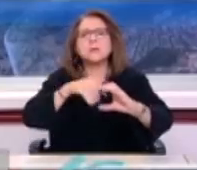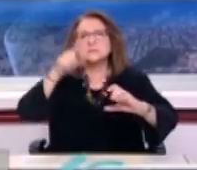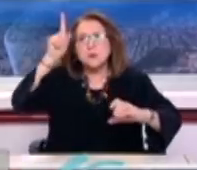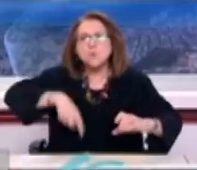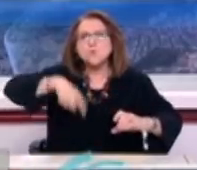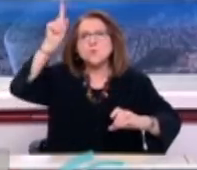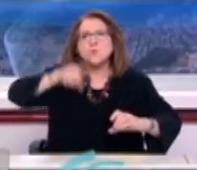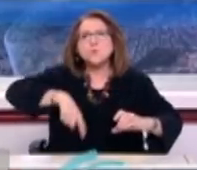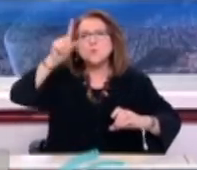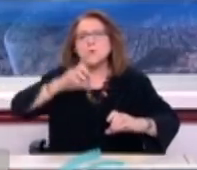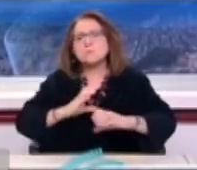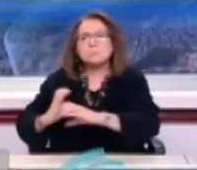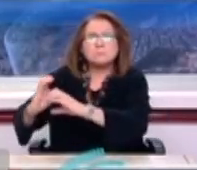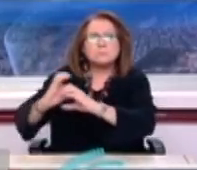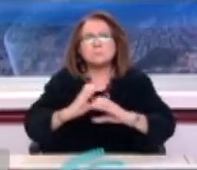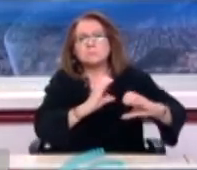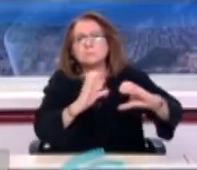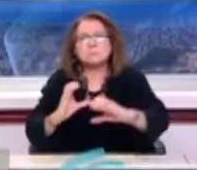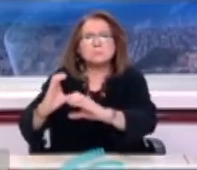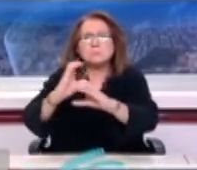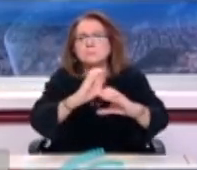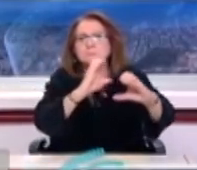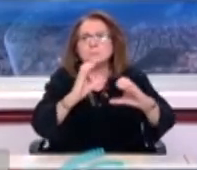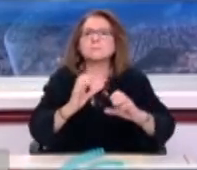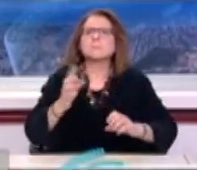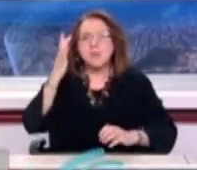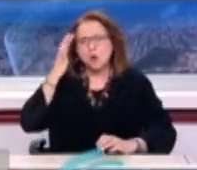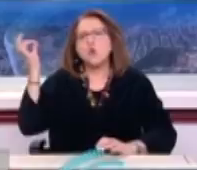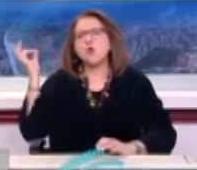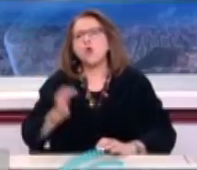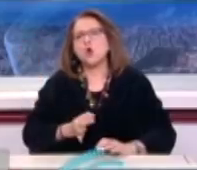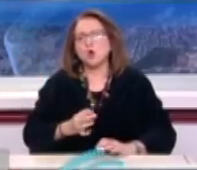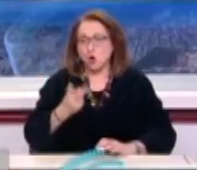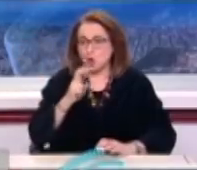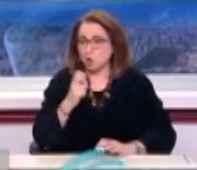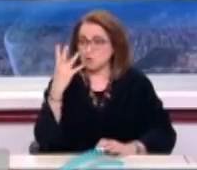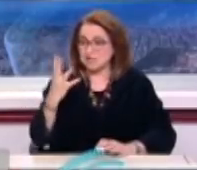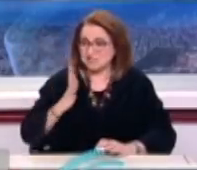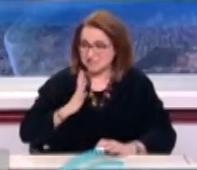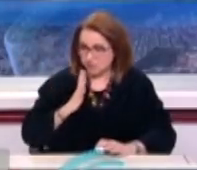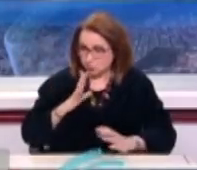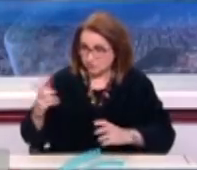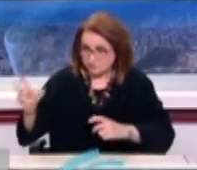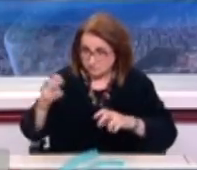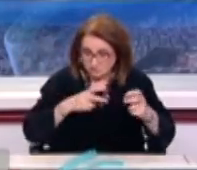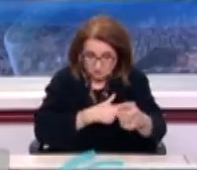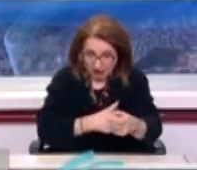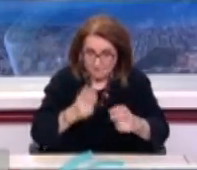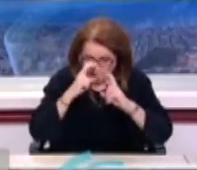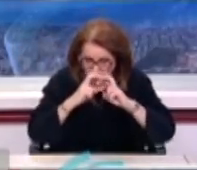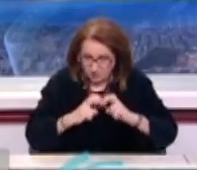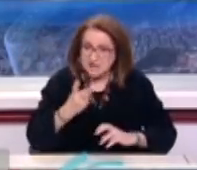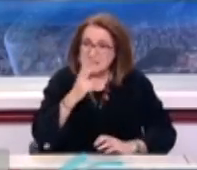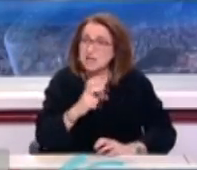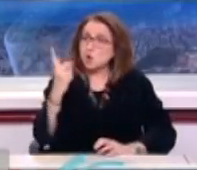μαζί, σε μια εκδρομή, όπως το περιμέναμε. 21 από τις 24 είναι θετικοί και είναι καλά στην υγεία τους. Θα